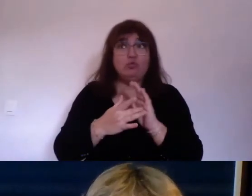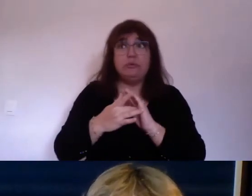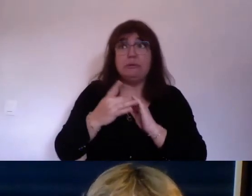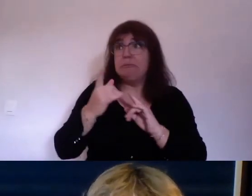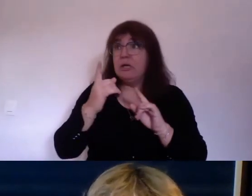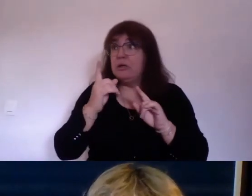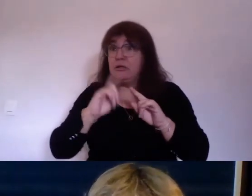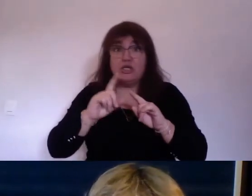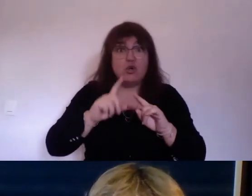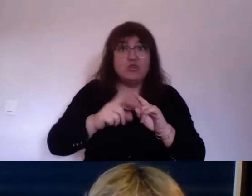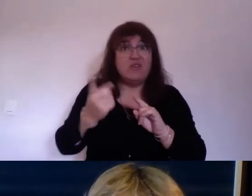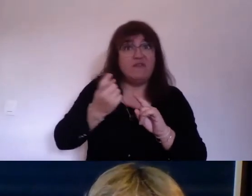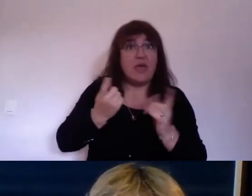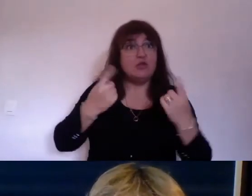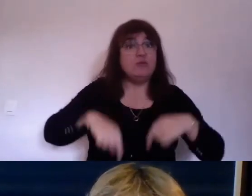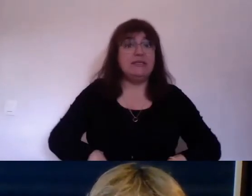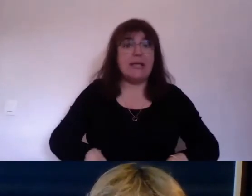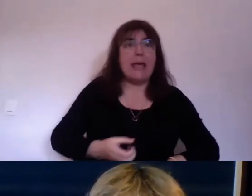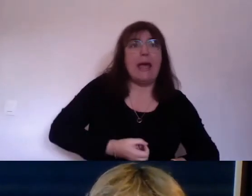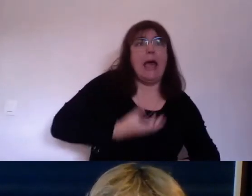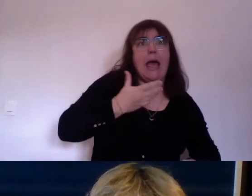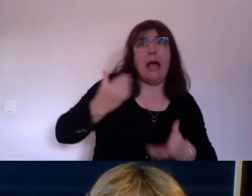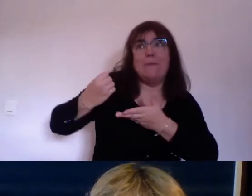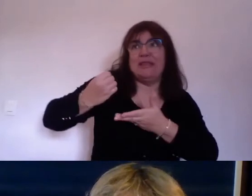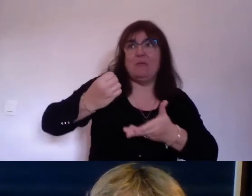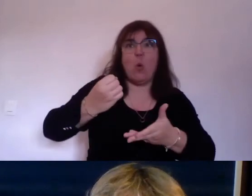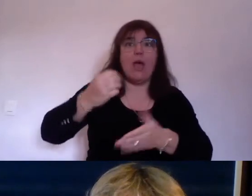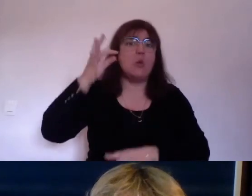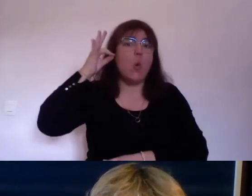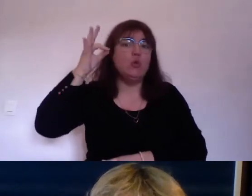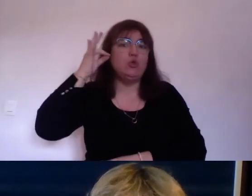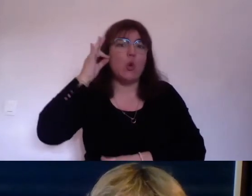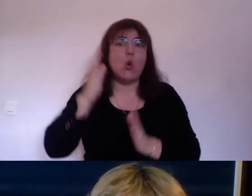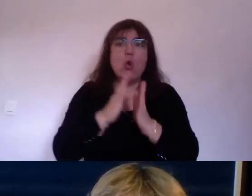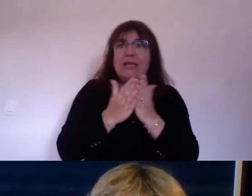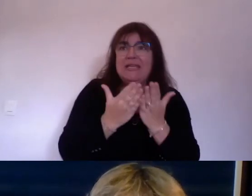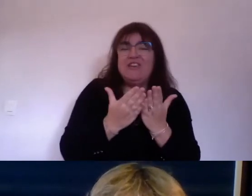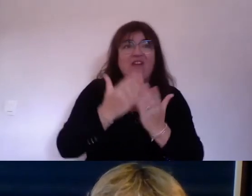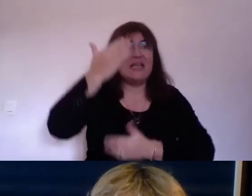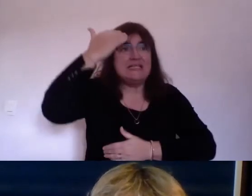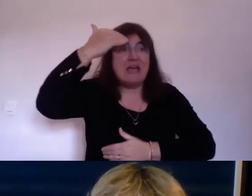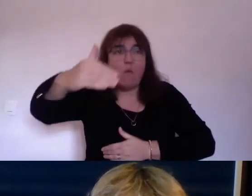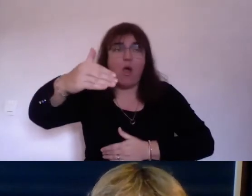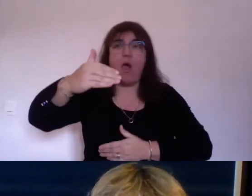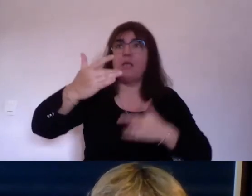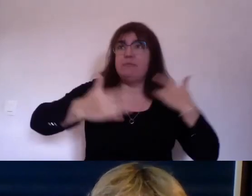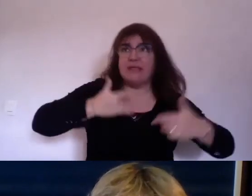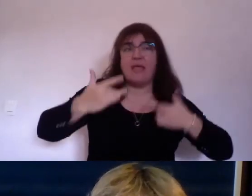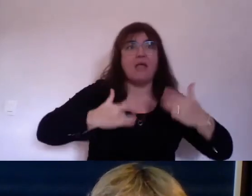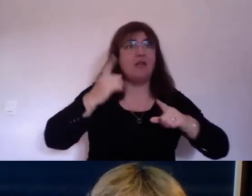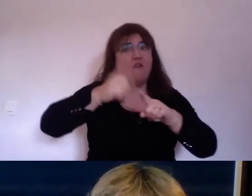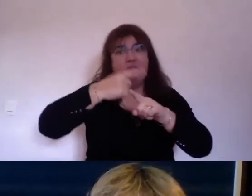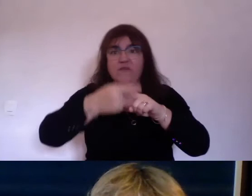Donc il y a des différentes catégories: art et patrimoine, audio, livres et savoirs, spectacles, films, etc.